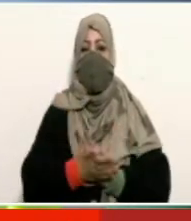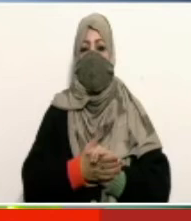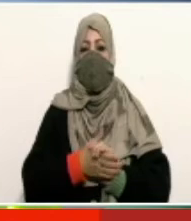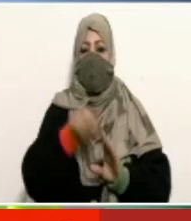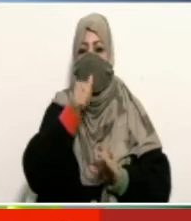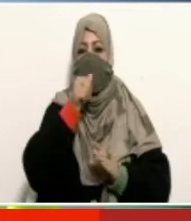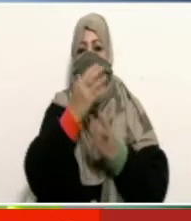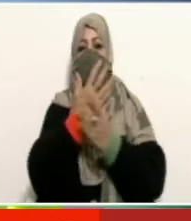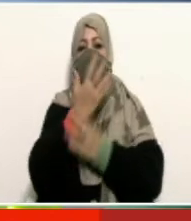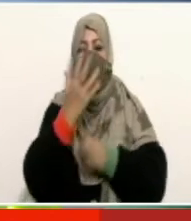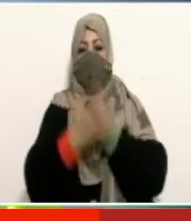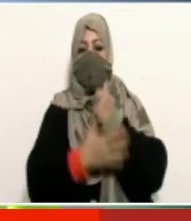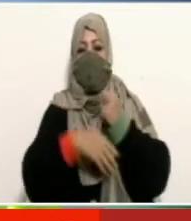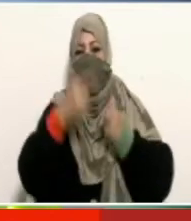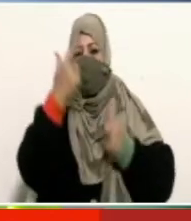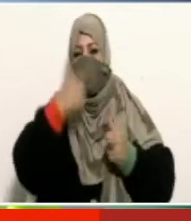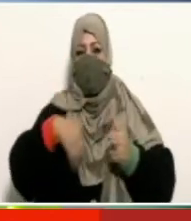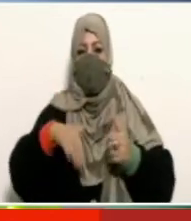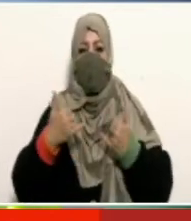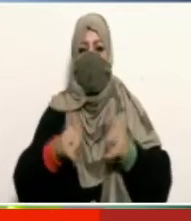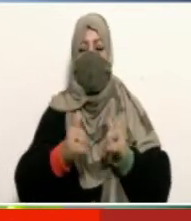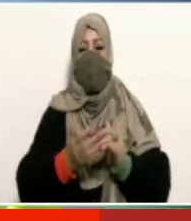لا.